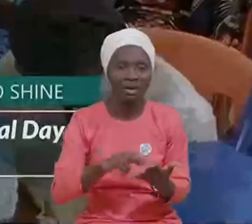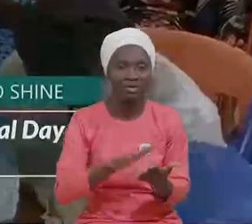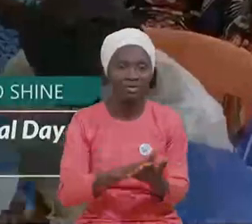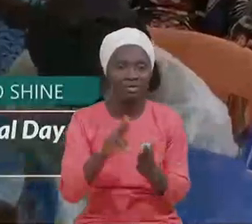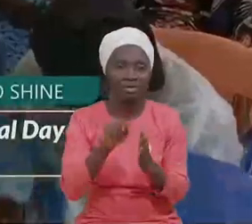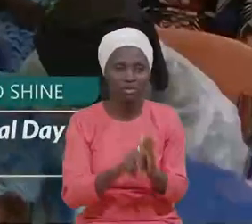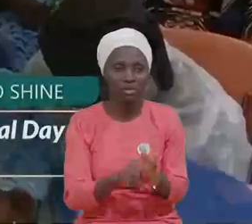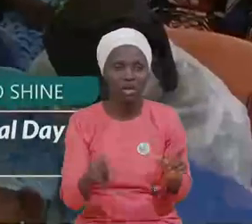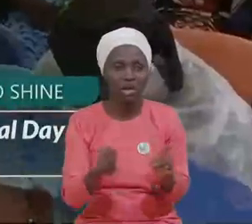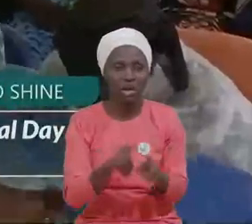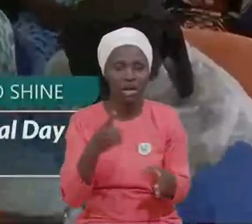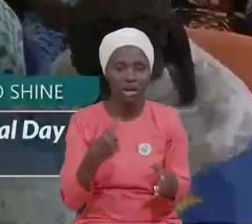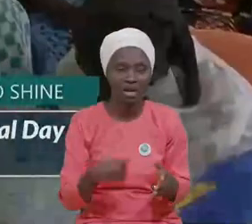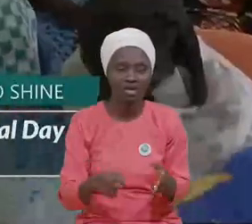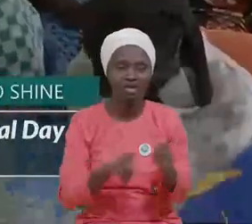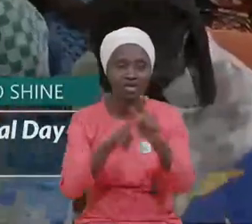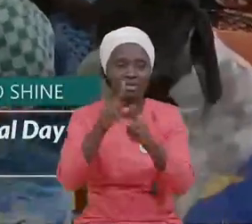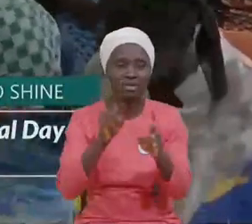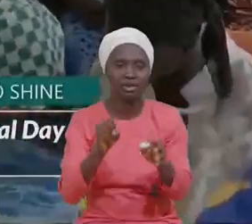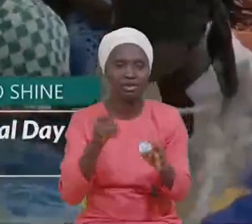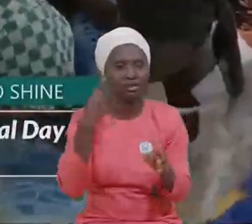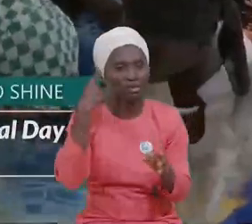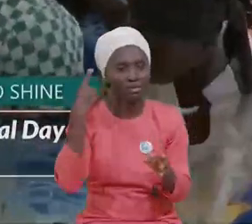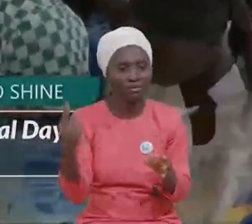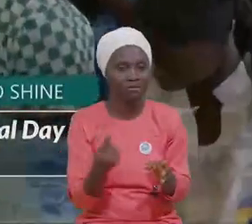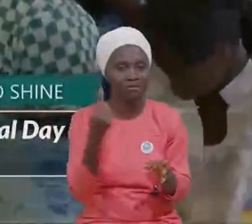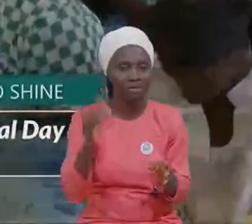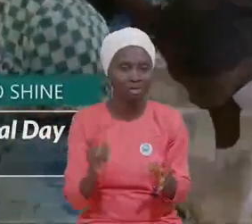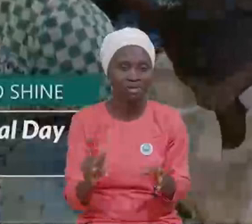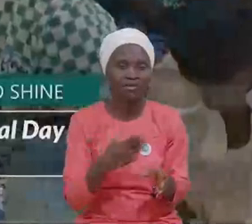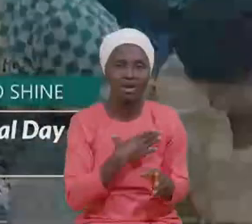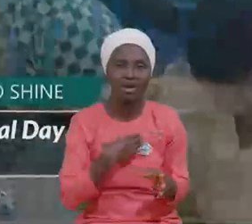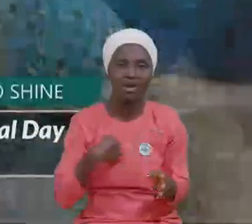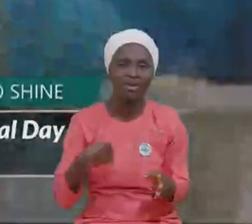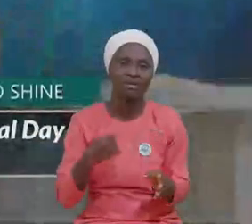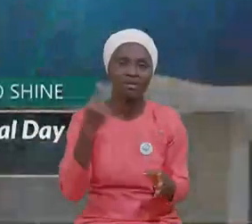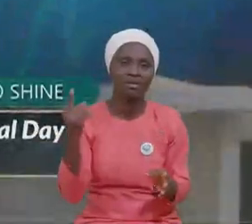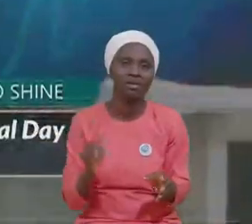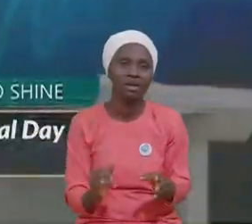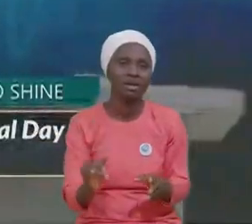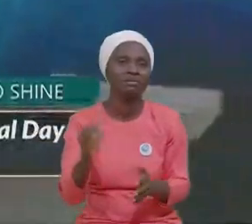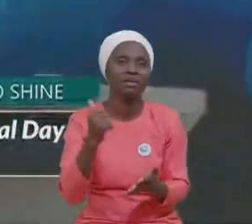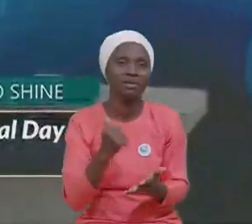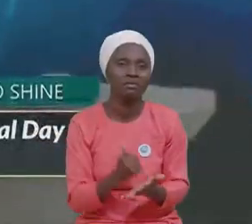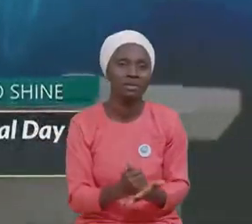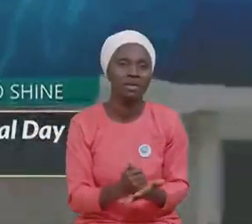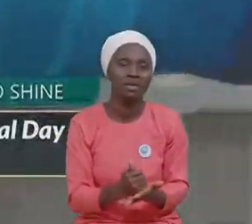multitude brilleront comme des étoiles à toujours et à perpétuité. »